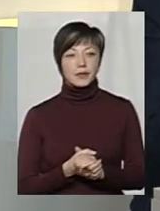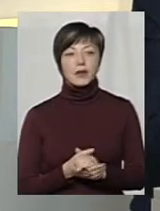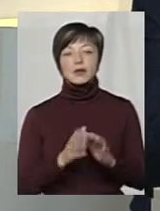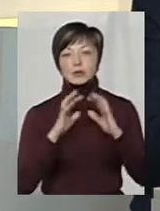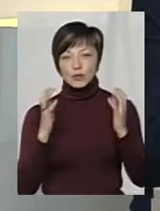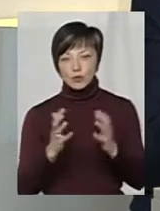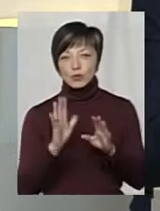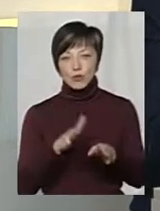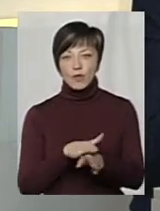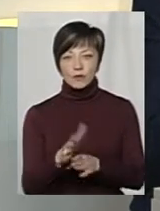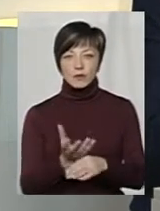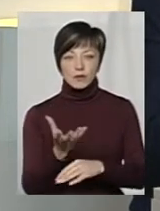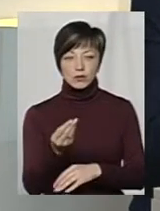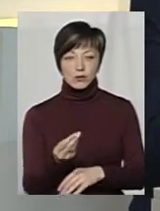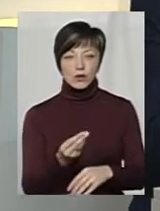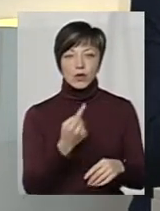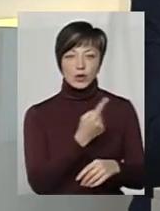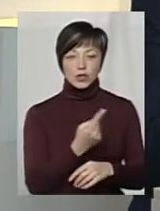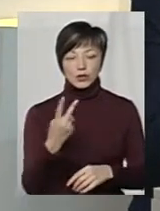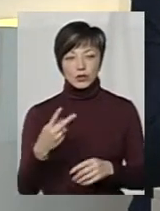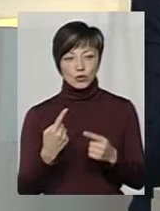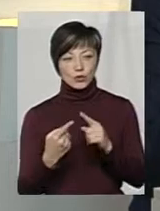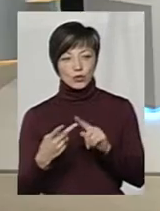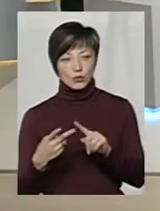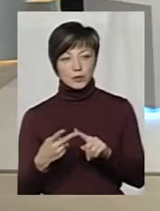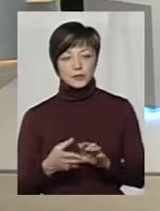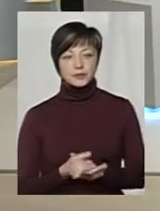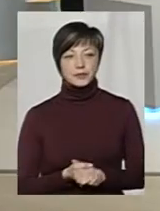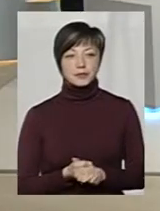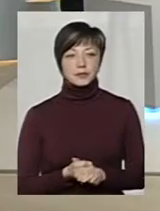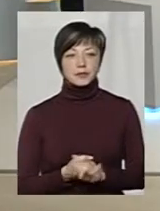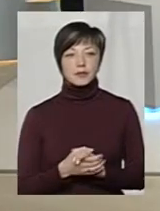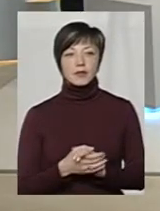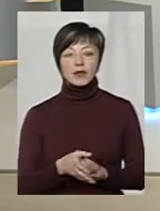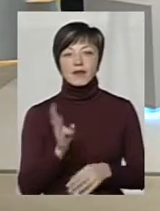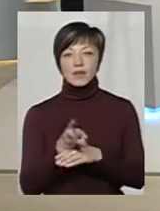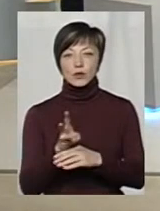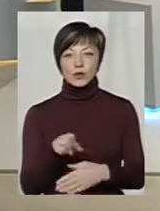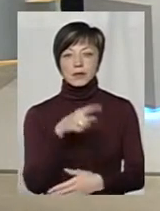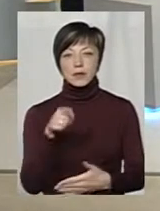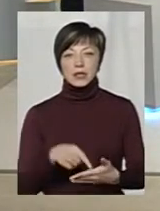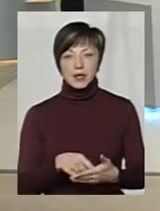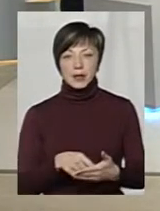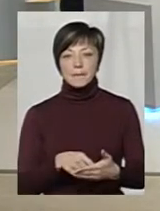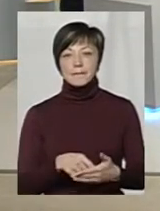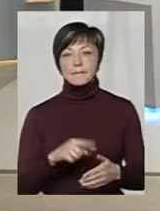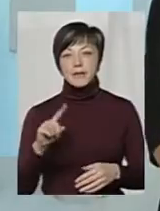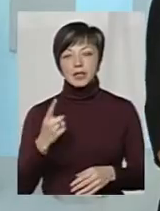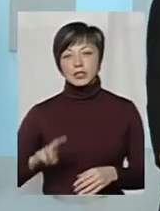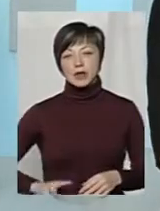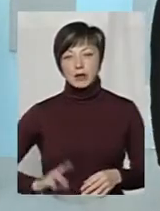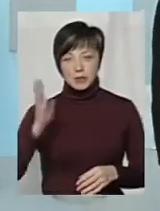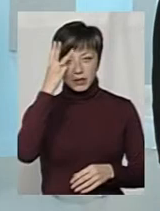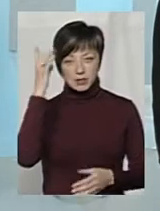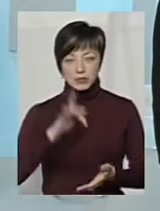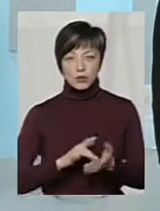мірі будуть профінансовані, як одні, так і другі. Дякую. І маємо відеозапитання. Перше від директора